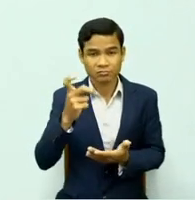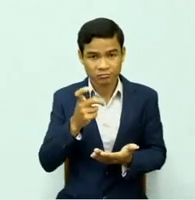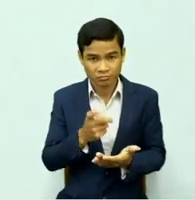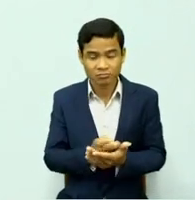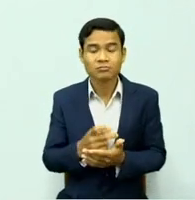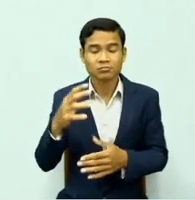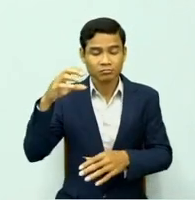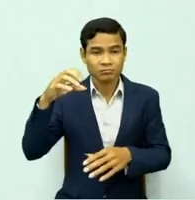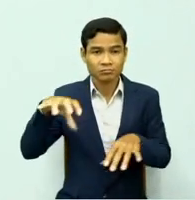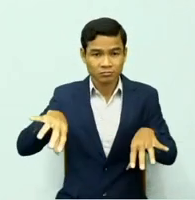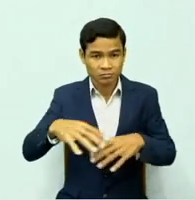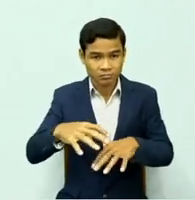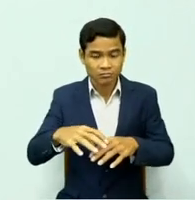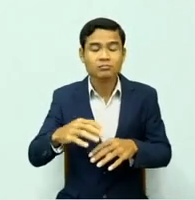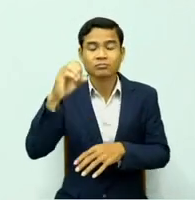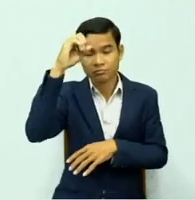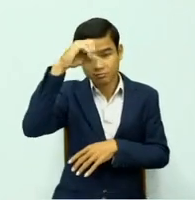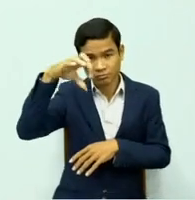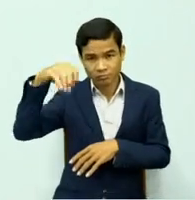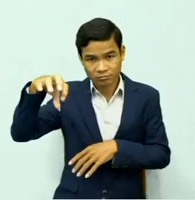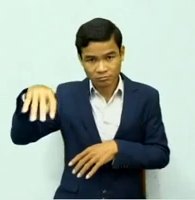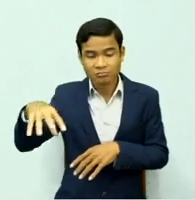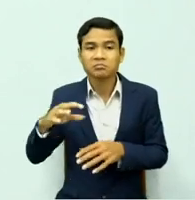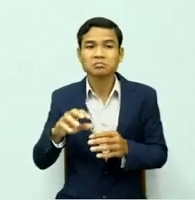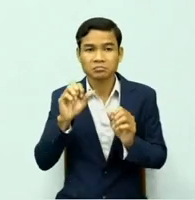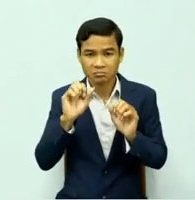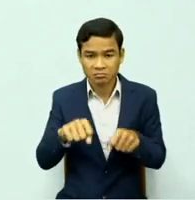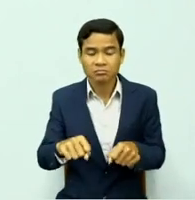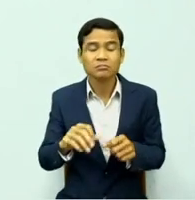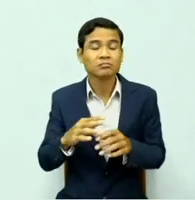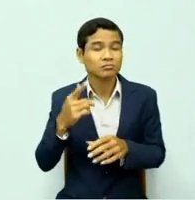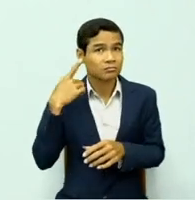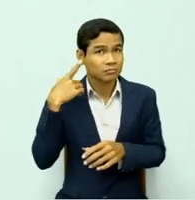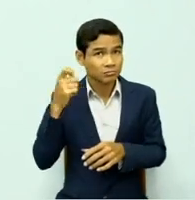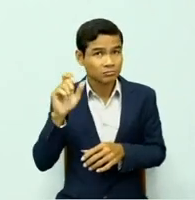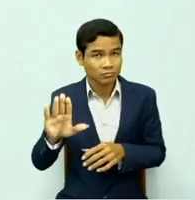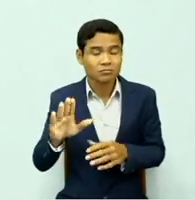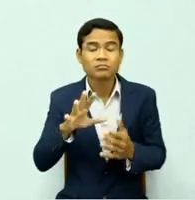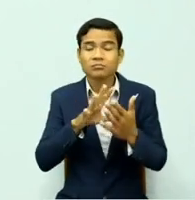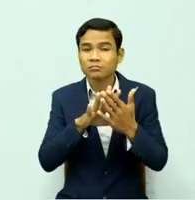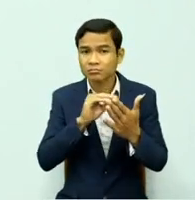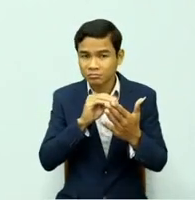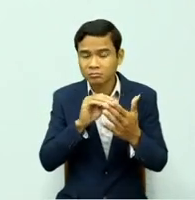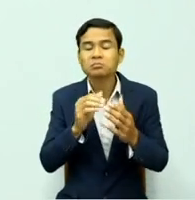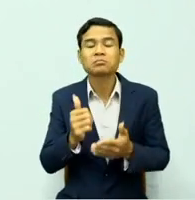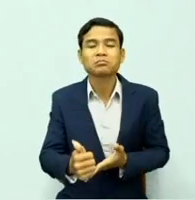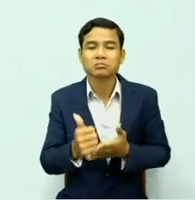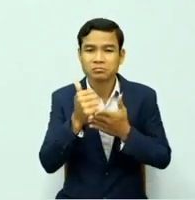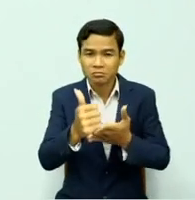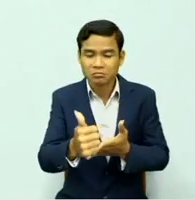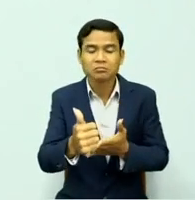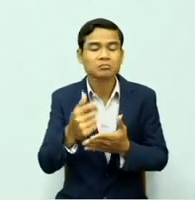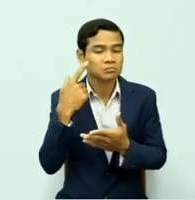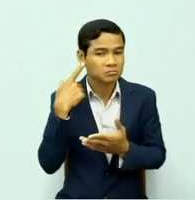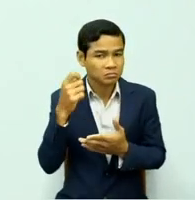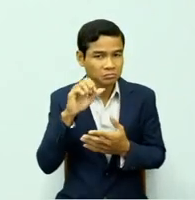ចាំថ្ងៃអញ្ចឹងកូនអាចយកគំរូរបស់ម៉ាក់កូនទៅធ្វើបានដើម្បីជួយចំនួនដៃជើងគាត់ណាកូនណាចាល្អណាស់អញ្ចឹ